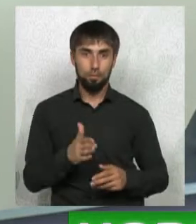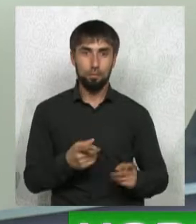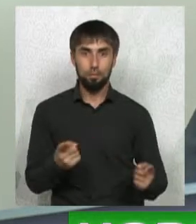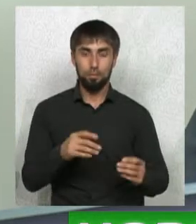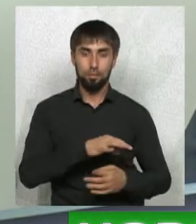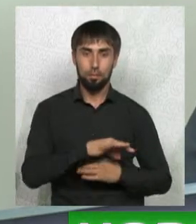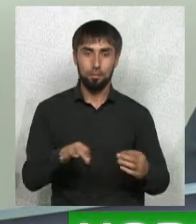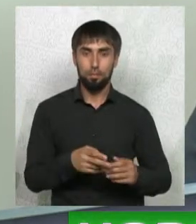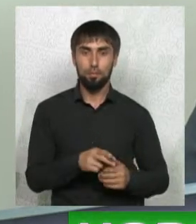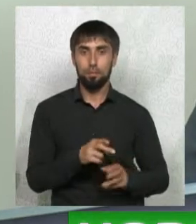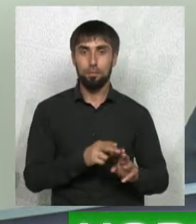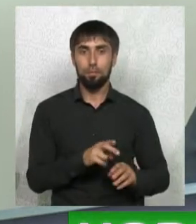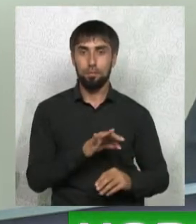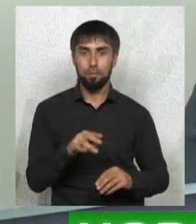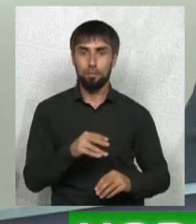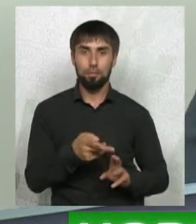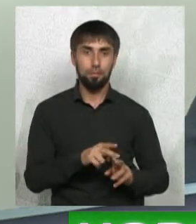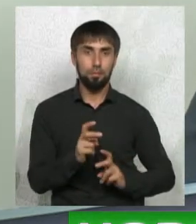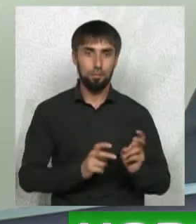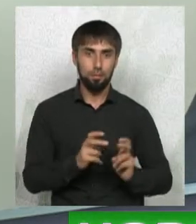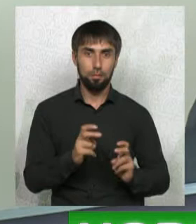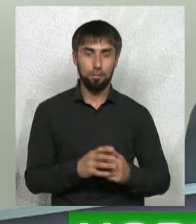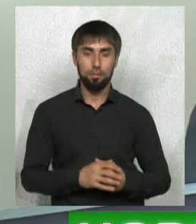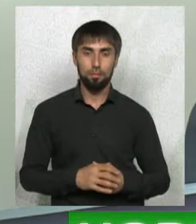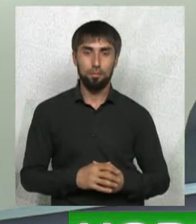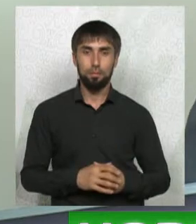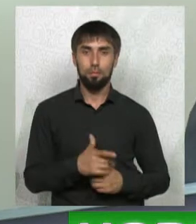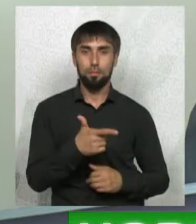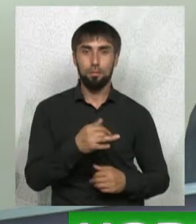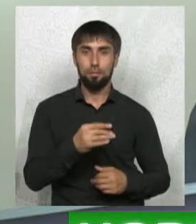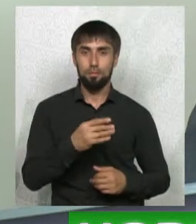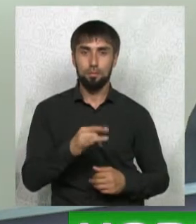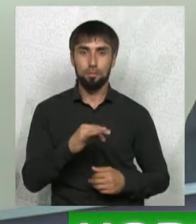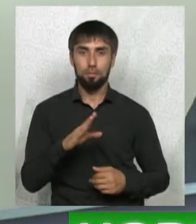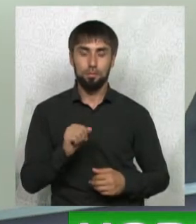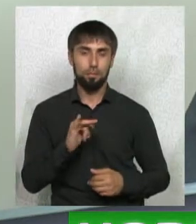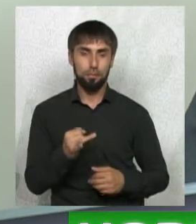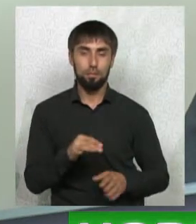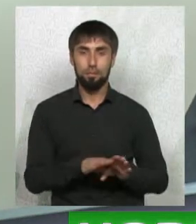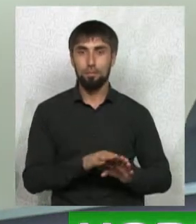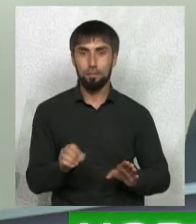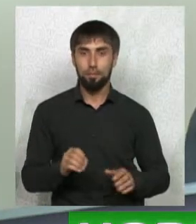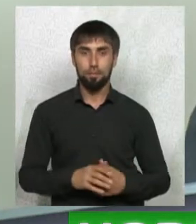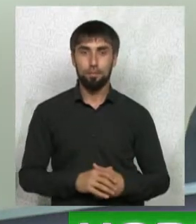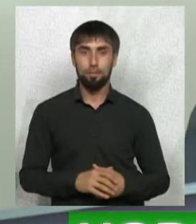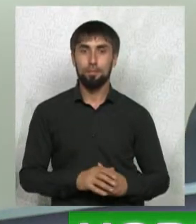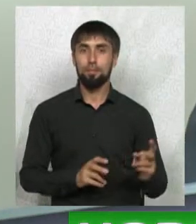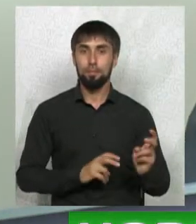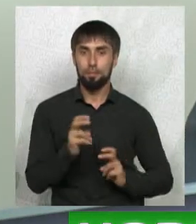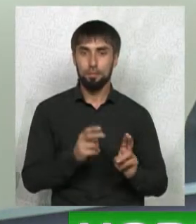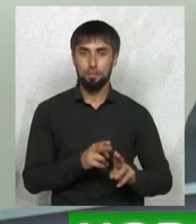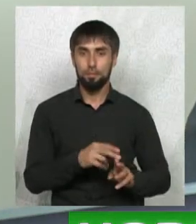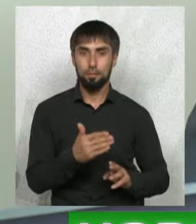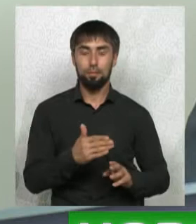проекты «Best Brand». Это производство санитарно-гигиенических средств, а также завод